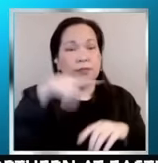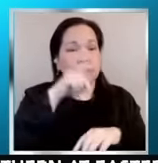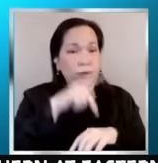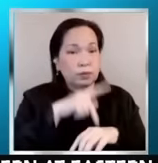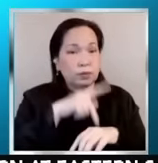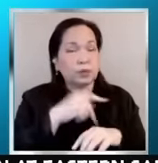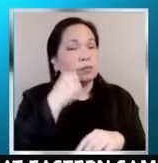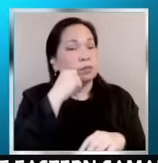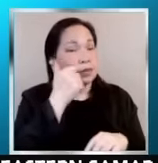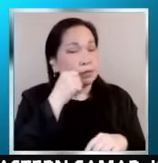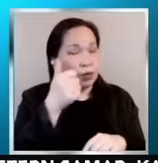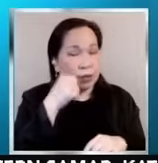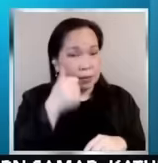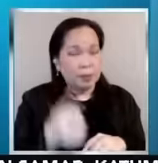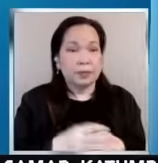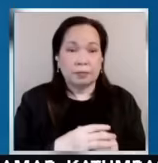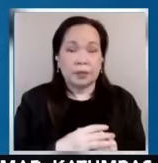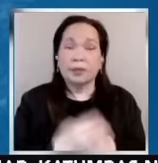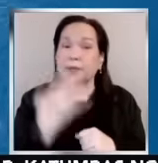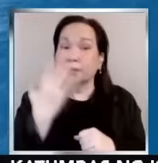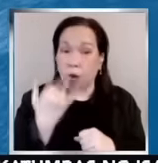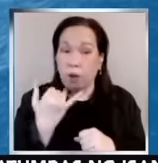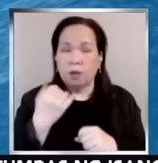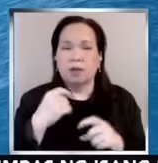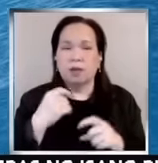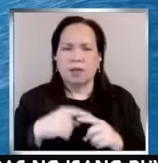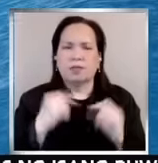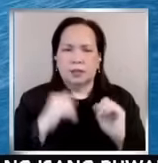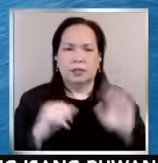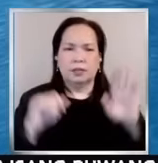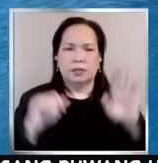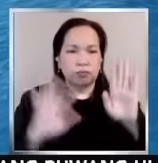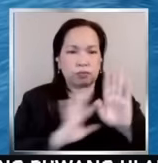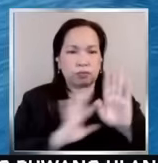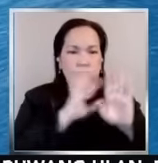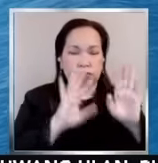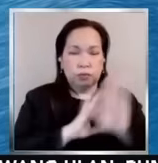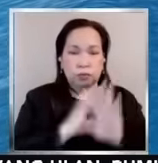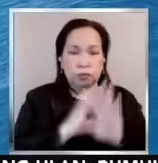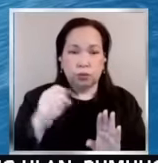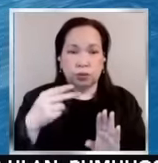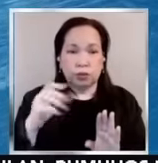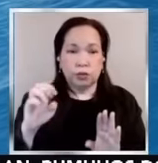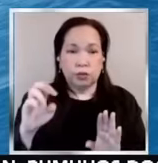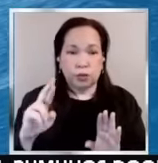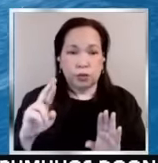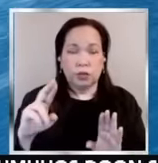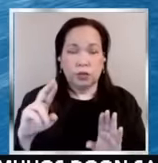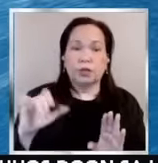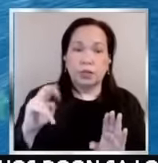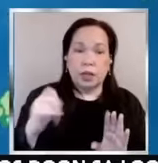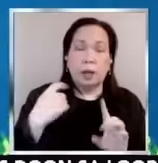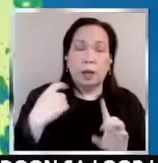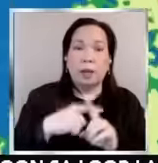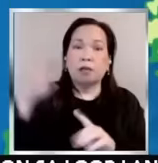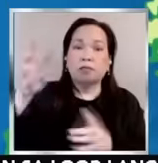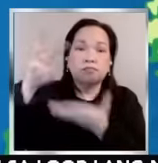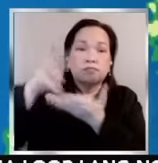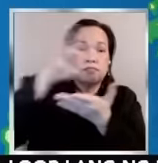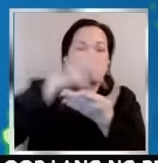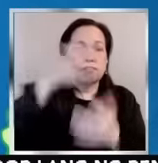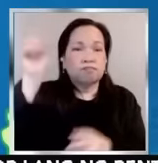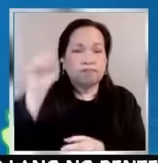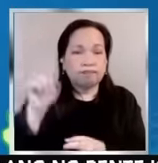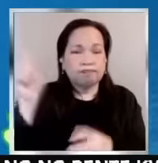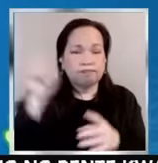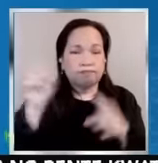na araw. Iyan ho ay dahil pa rin sa shear line, hanging amihan at localized thunderstorms. Base sa datos ng Metro